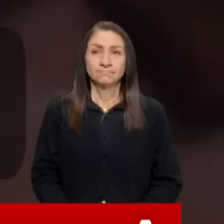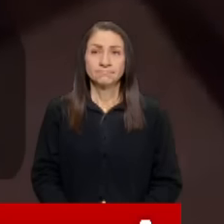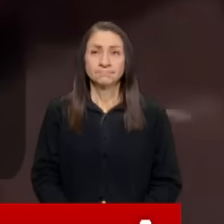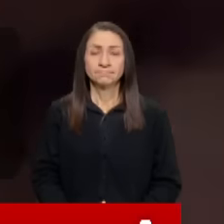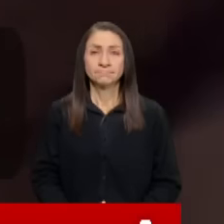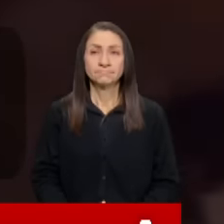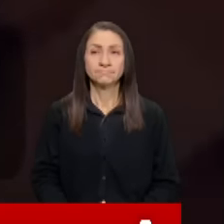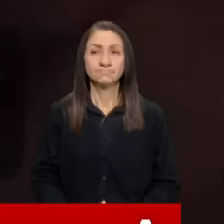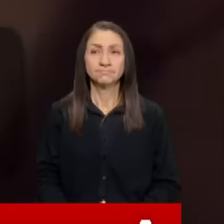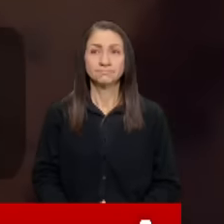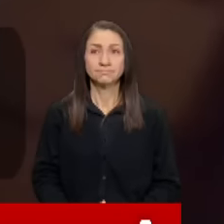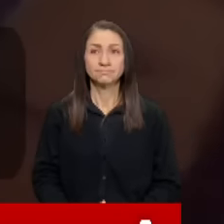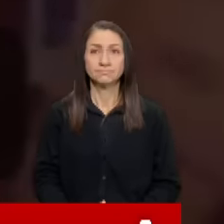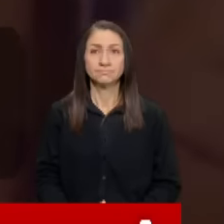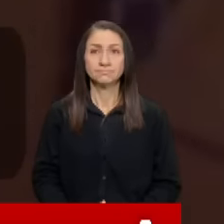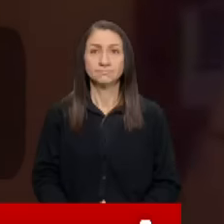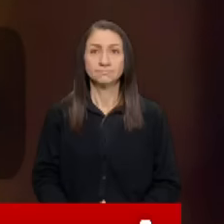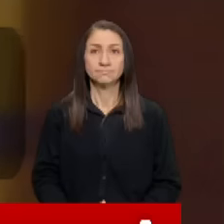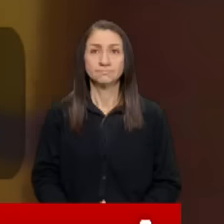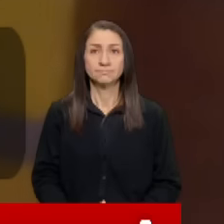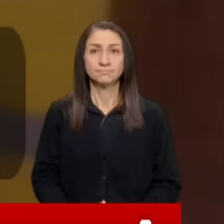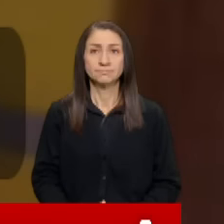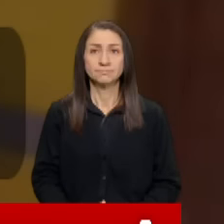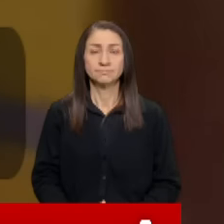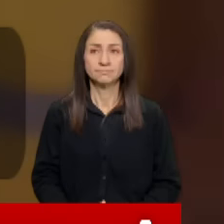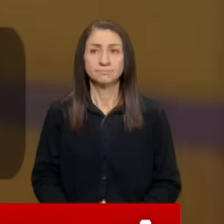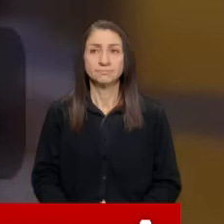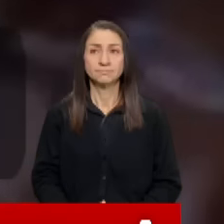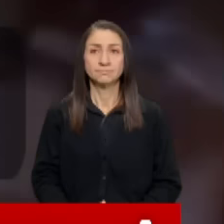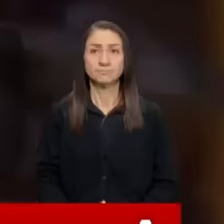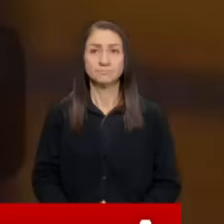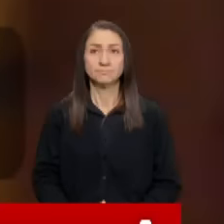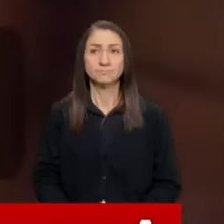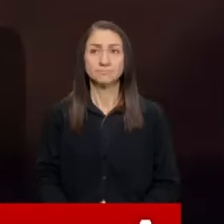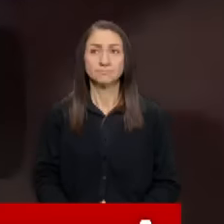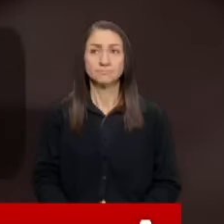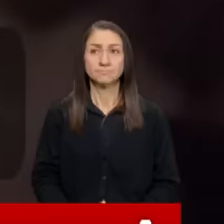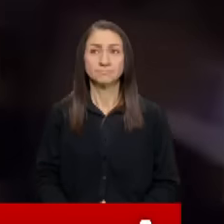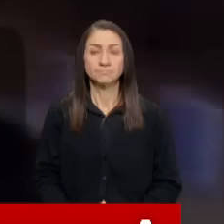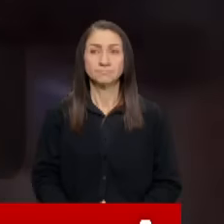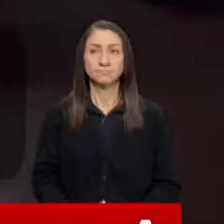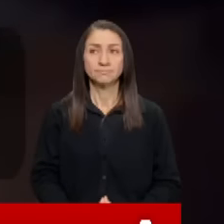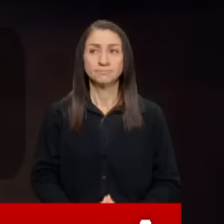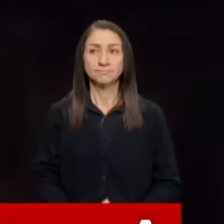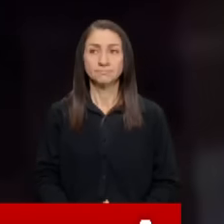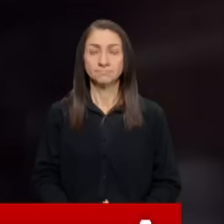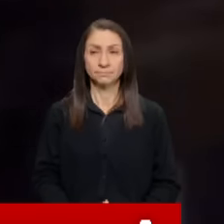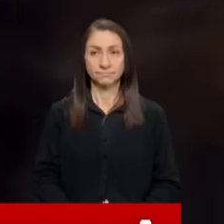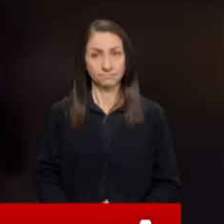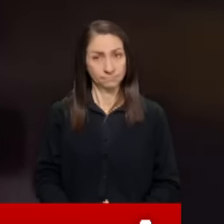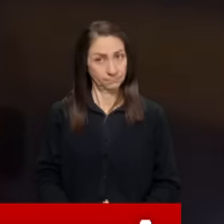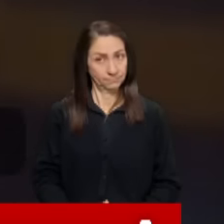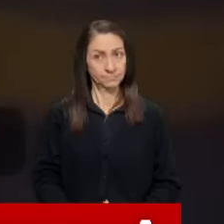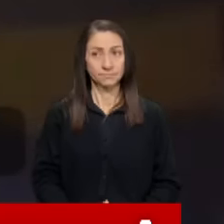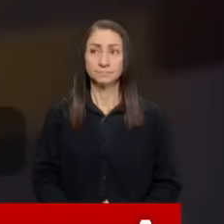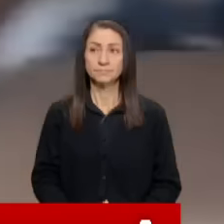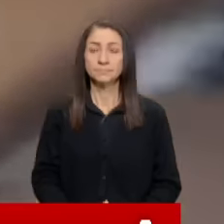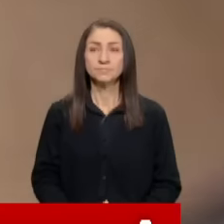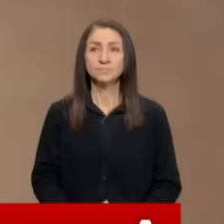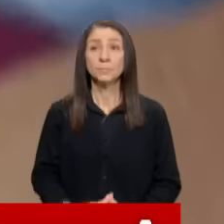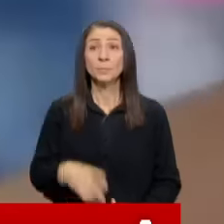Kompleksi'nin -2. kattaki otoparkındayız. Deprem için toplanan yardımların burada tutulduğunu görüyoruz. Bir yıl geçmesine